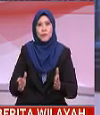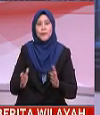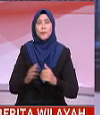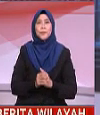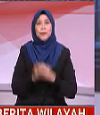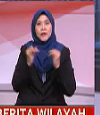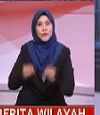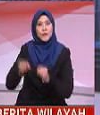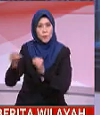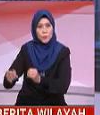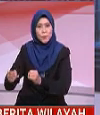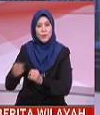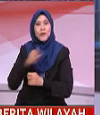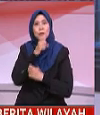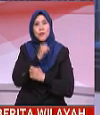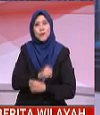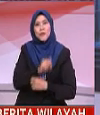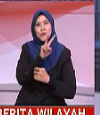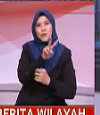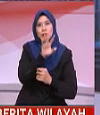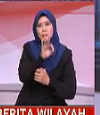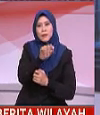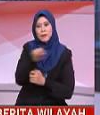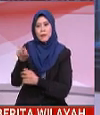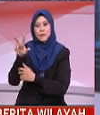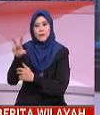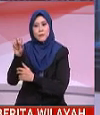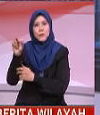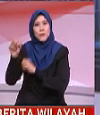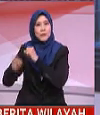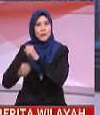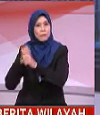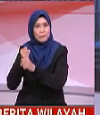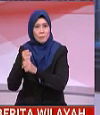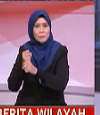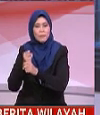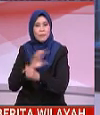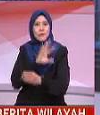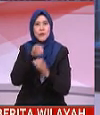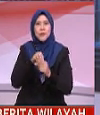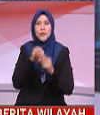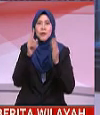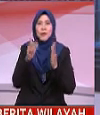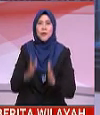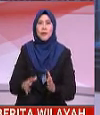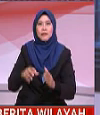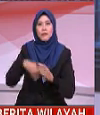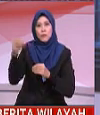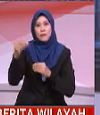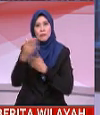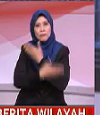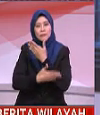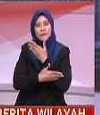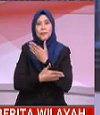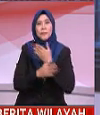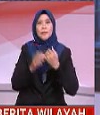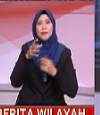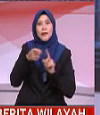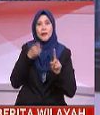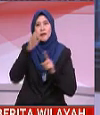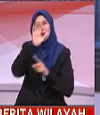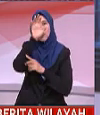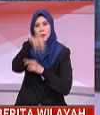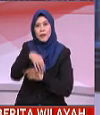individu berkenaan berusia antara 29 hingga 39 tahun, termasuk seorang warga asing di Alor Gajah dan